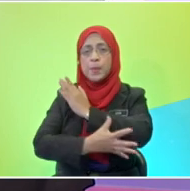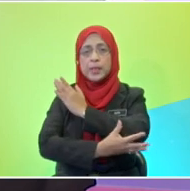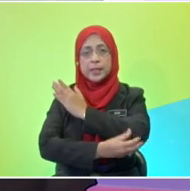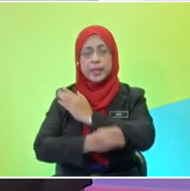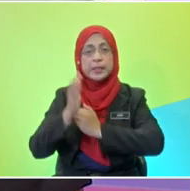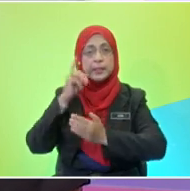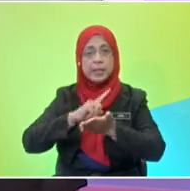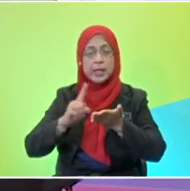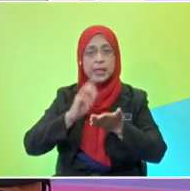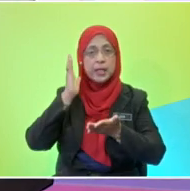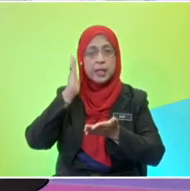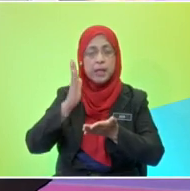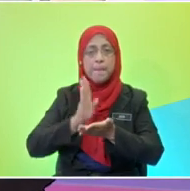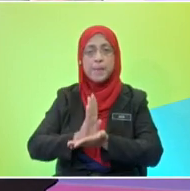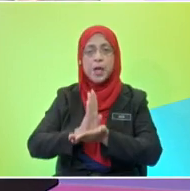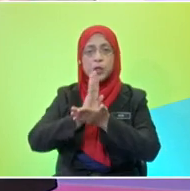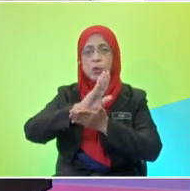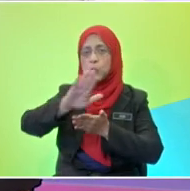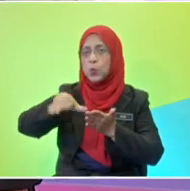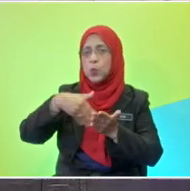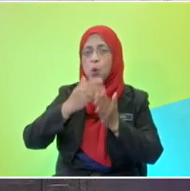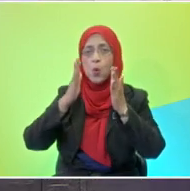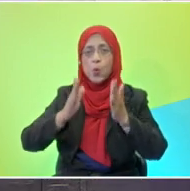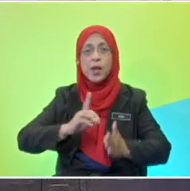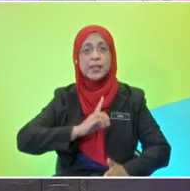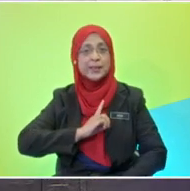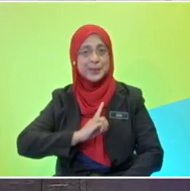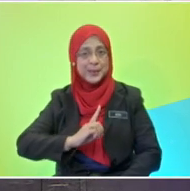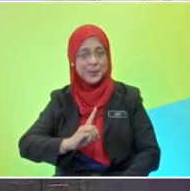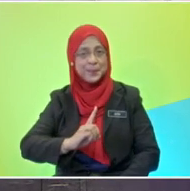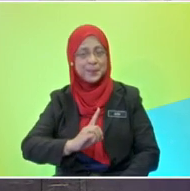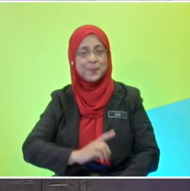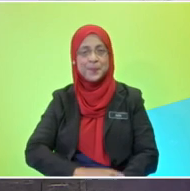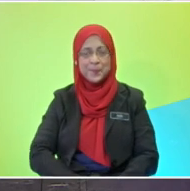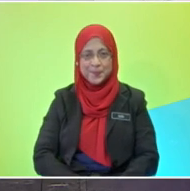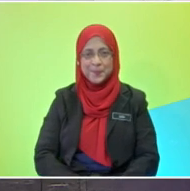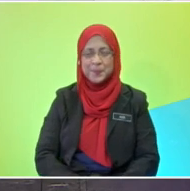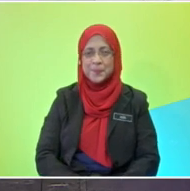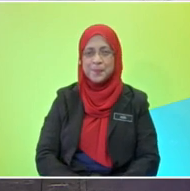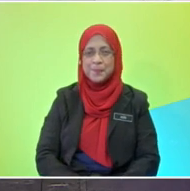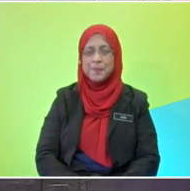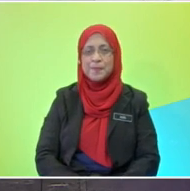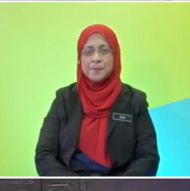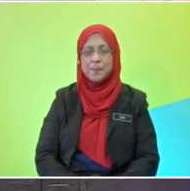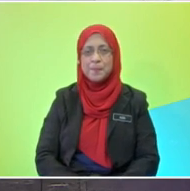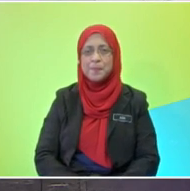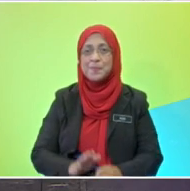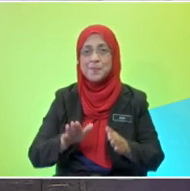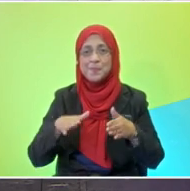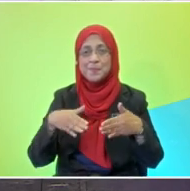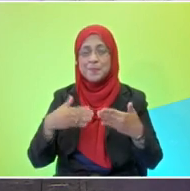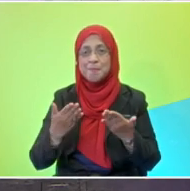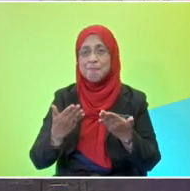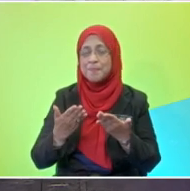membantu seluruh umat Islam Masya Allah Itulah Konsep Tauhid itu sendiri bagaimana dengan